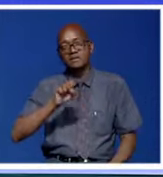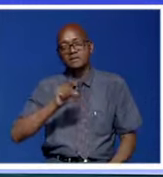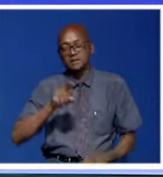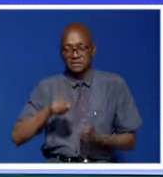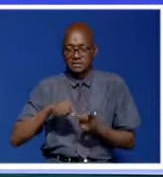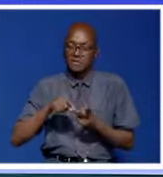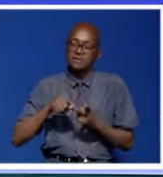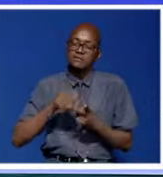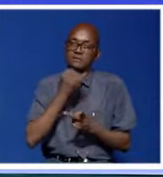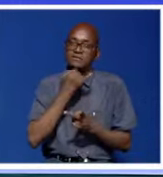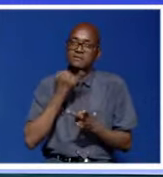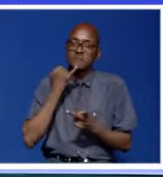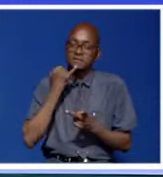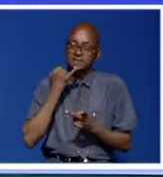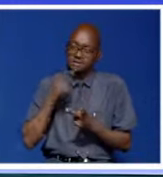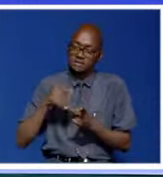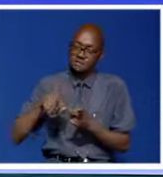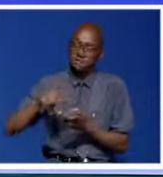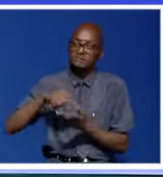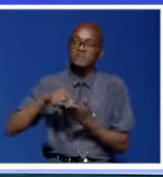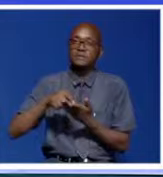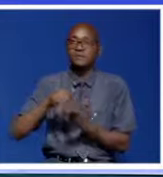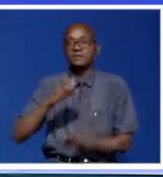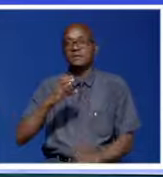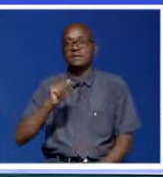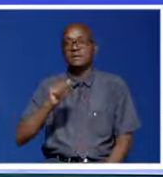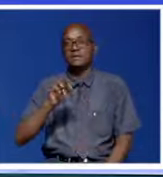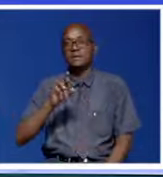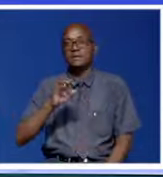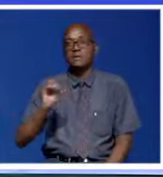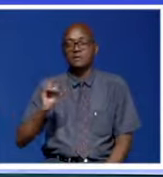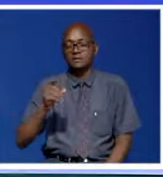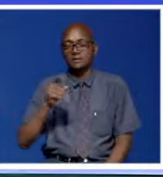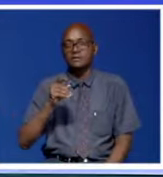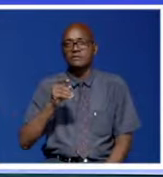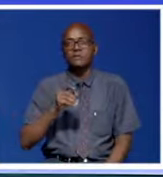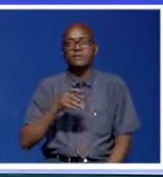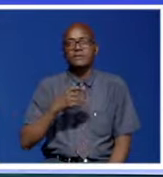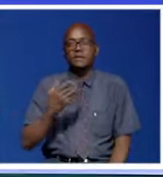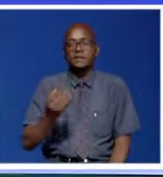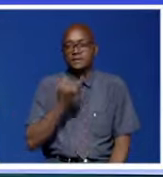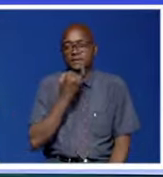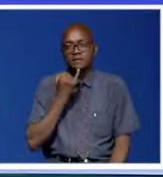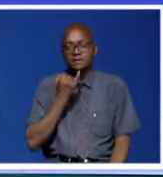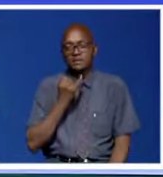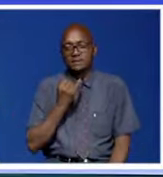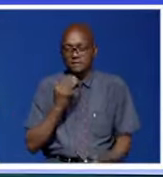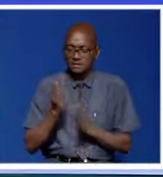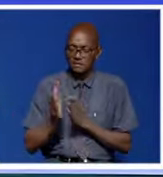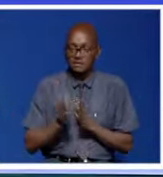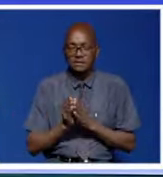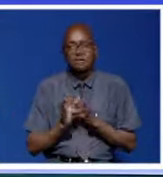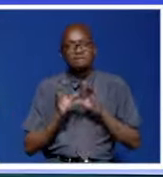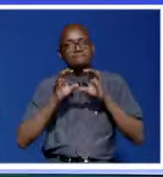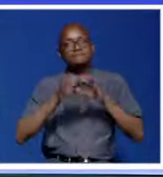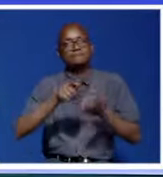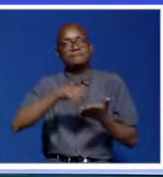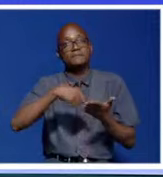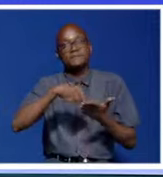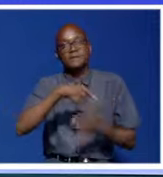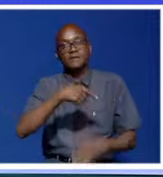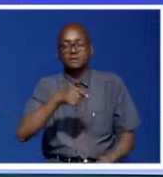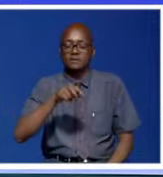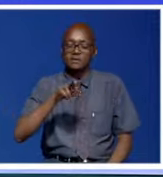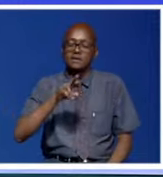Qatar katika mazungumzo mjini Cairo, wakati huu Israeli ikijiandaa kushambulia mji wa Rafah pasi na kutaja ni lini hasa